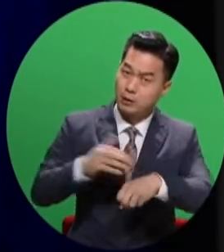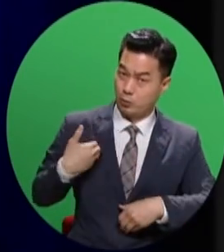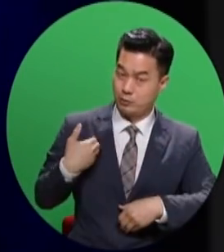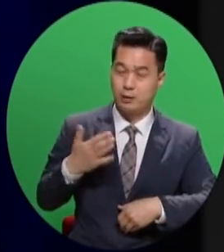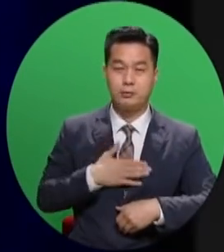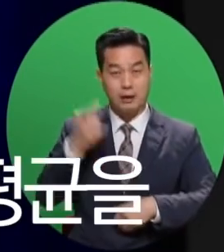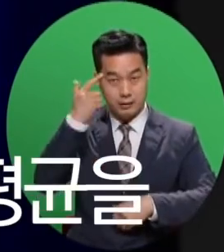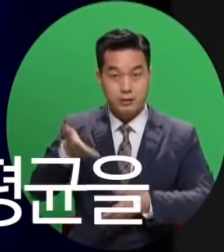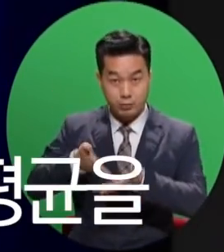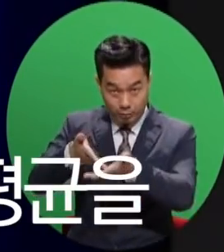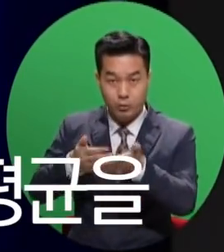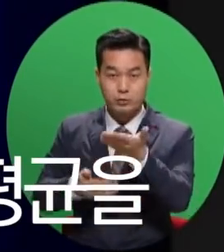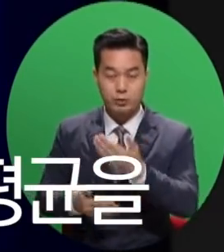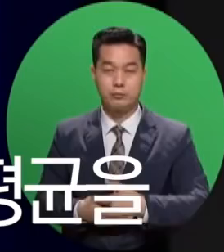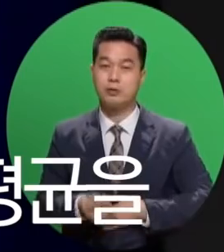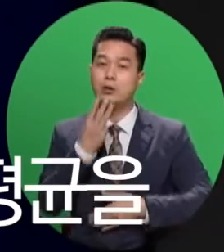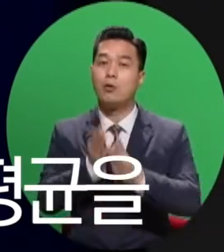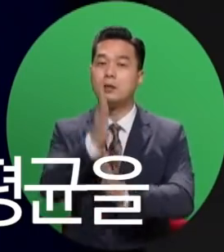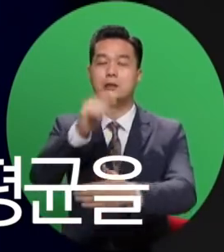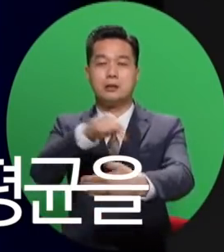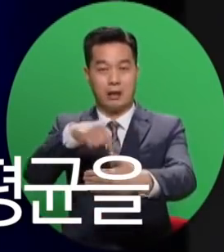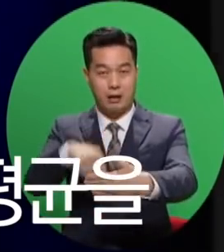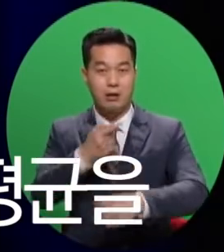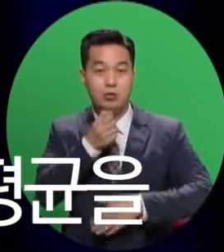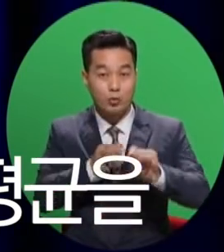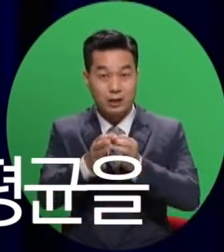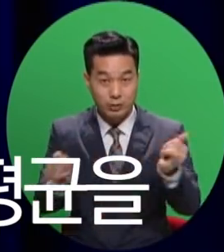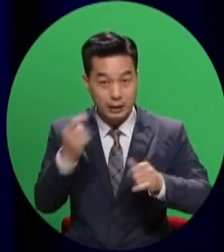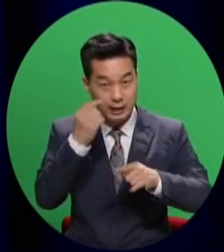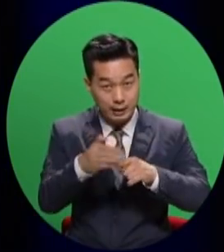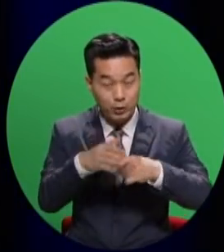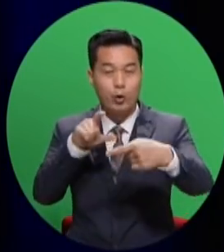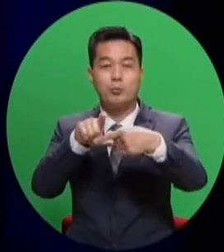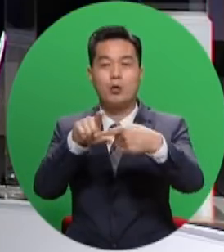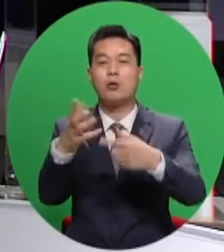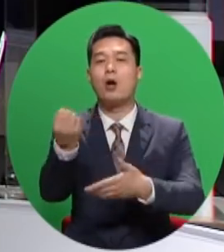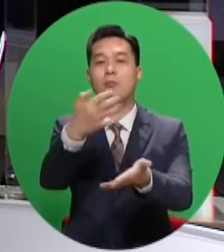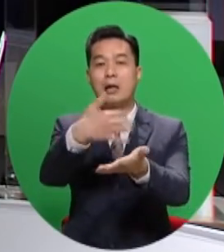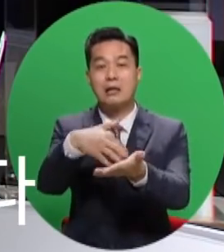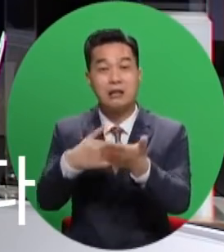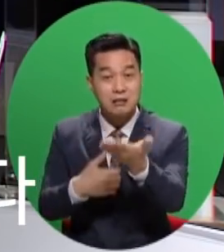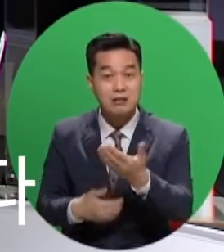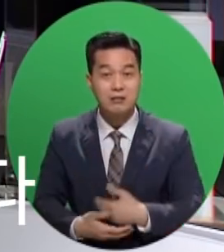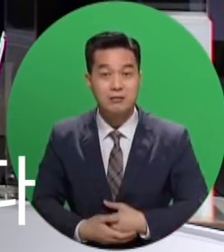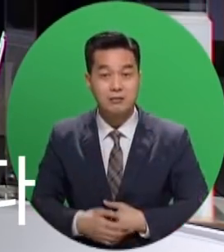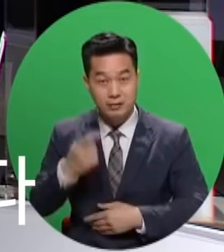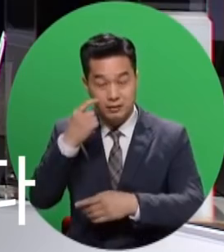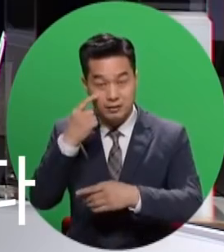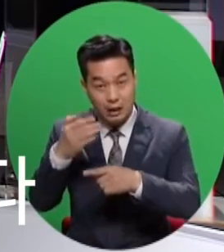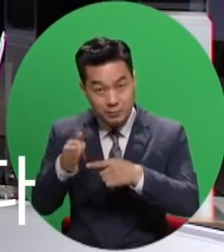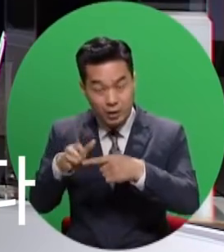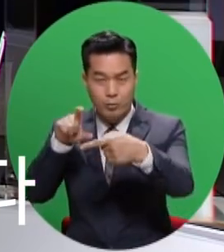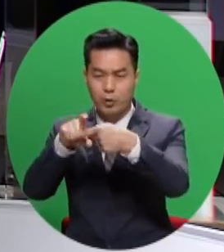드리겠습니다 그러면 서울 시내의 그 소상공인들의 임대료 평균을 얼마로 계산을 하셨으니까 임대를 풍기는